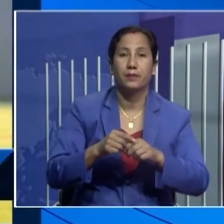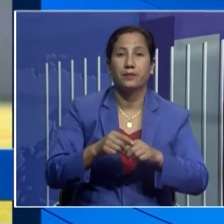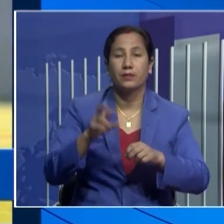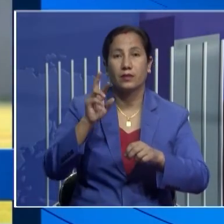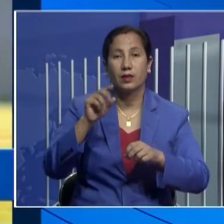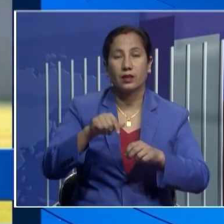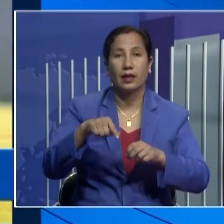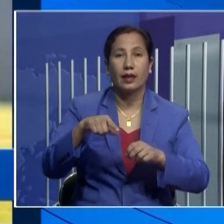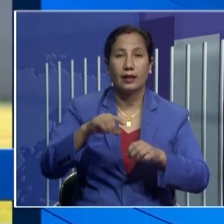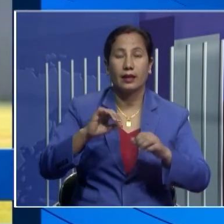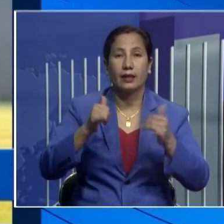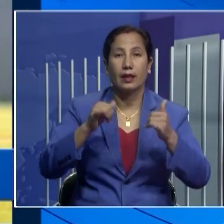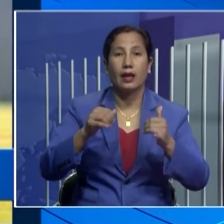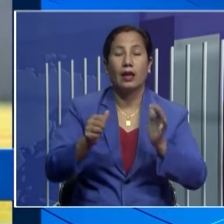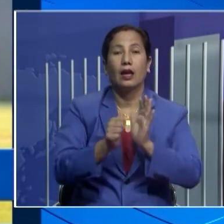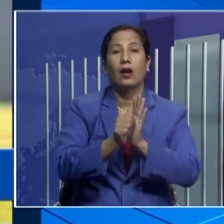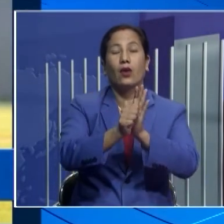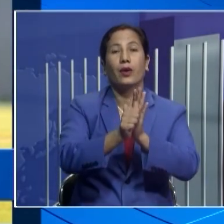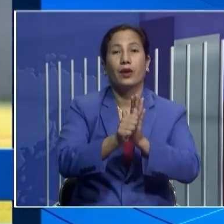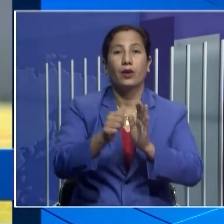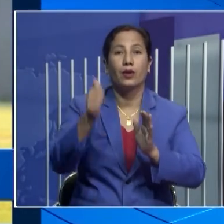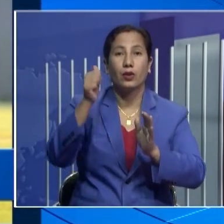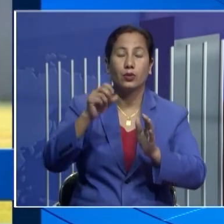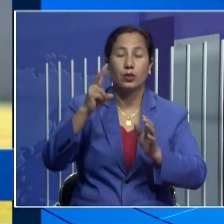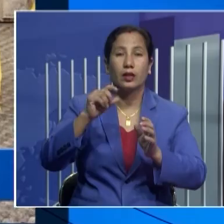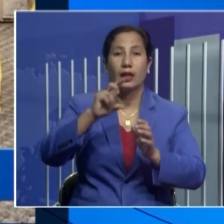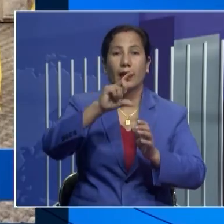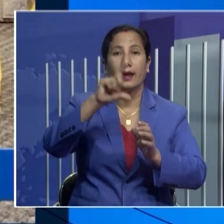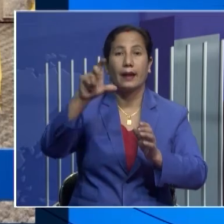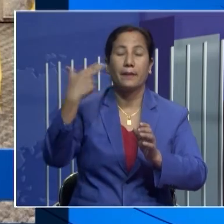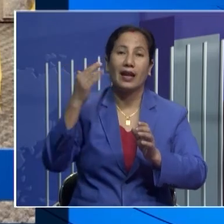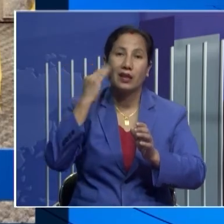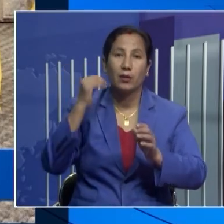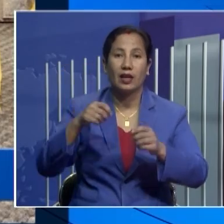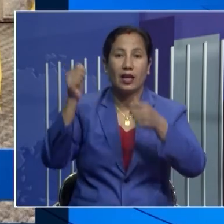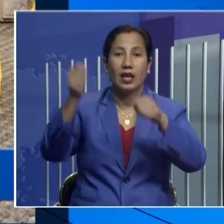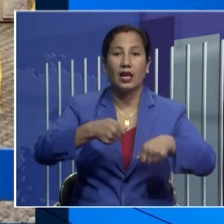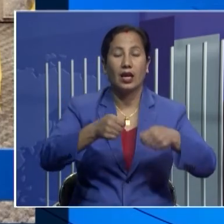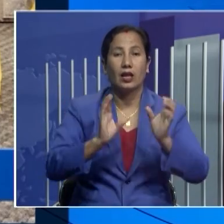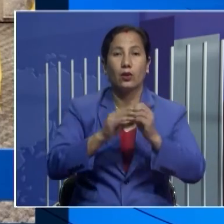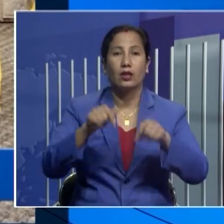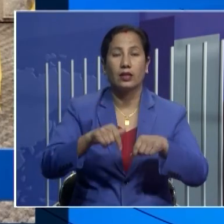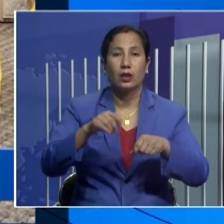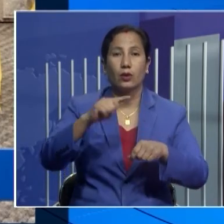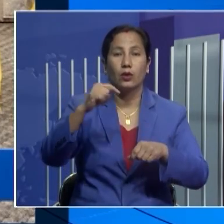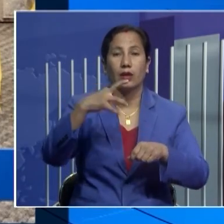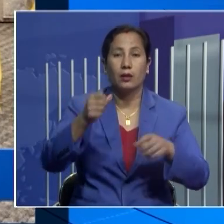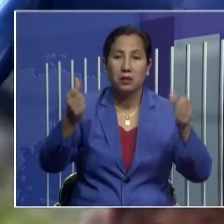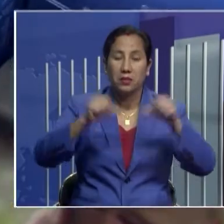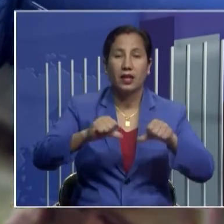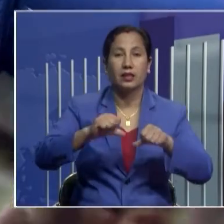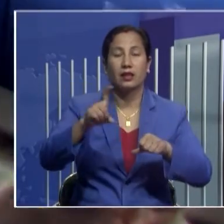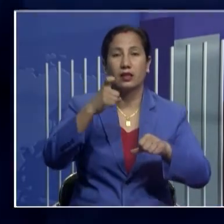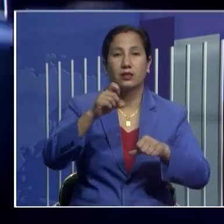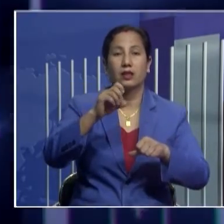र एक खेल अगावै हिजो T20 सिरिज जितेको नेपाली महिला क्रिकेट टोलीसँग आजको खेल पनि कतार पराजित,